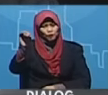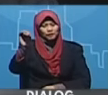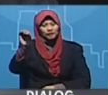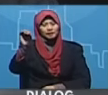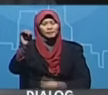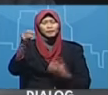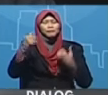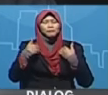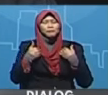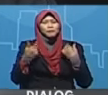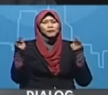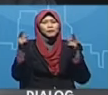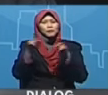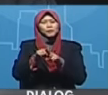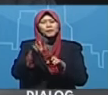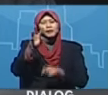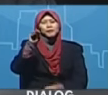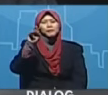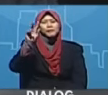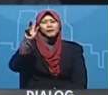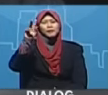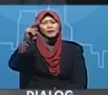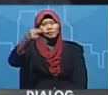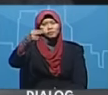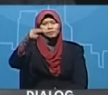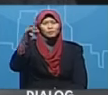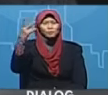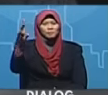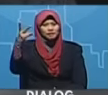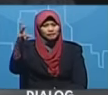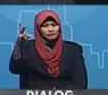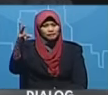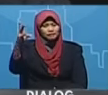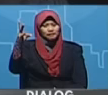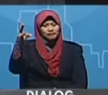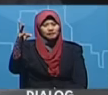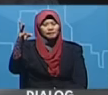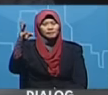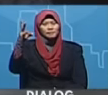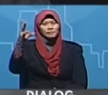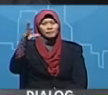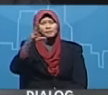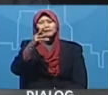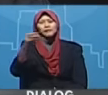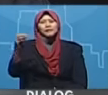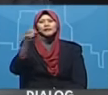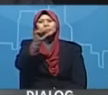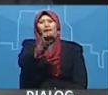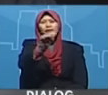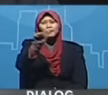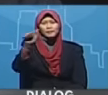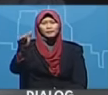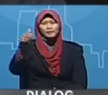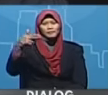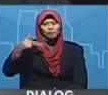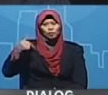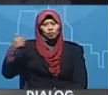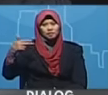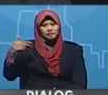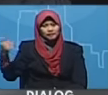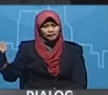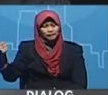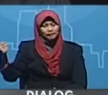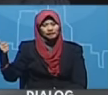Berlakunya insiden MH17 dan juga apa yang berlaku dengan Air Asia Indonesia. Yeah. Sedikit